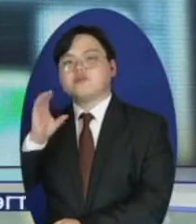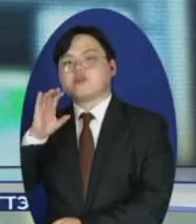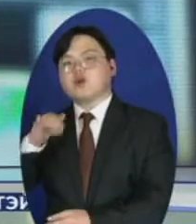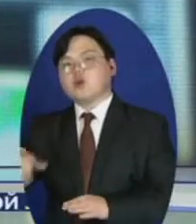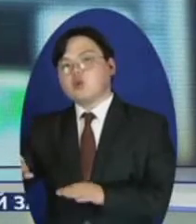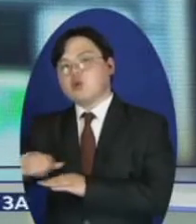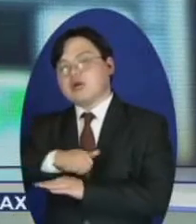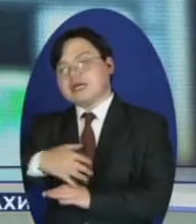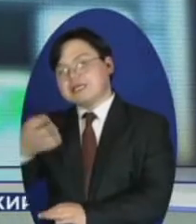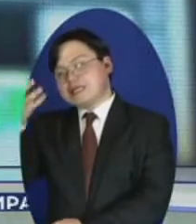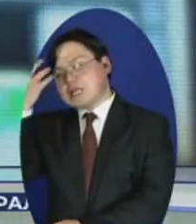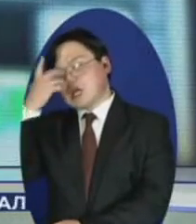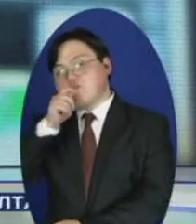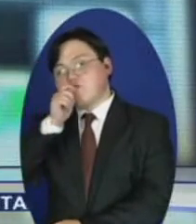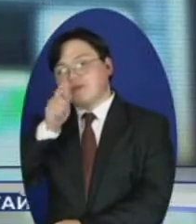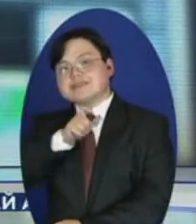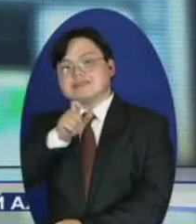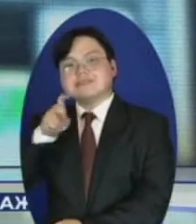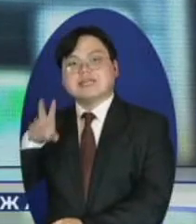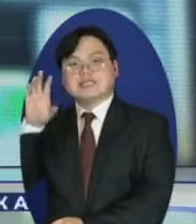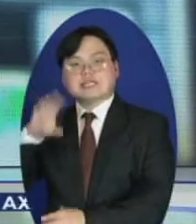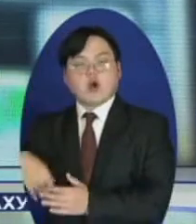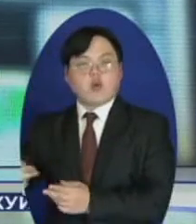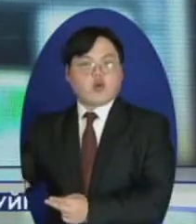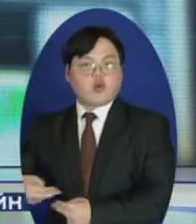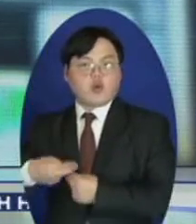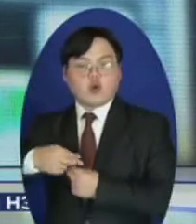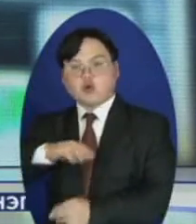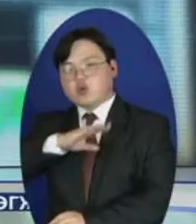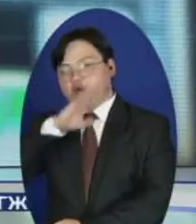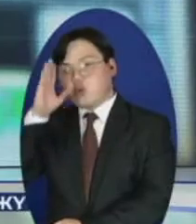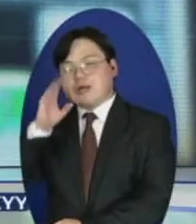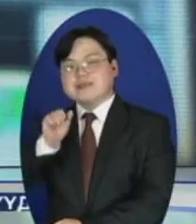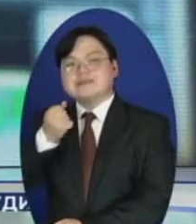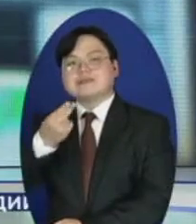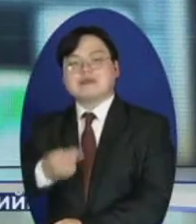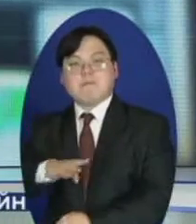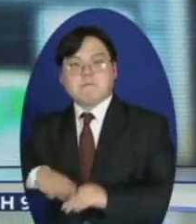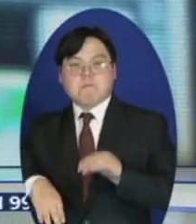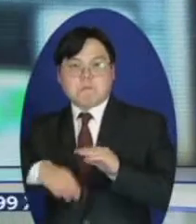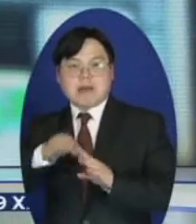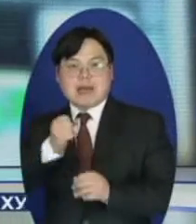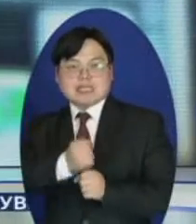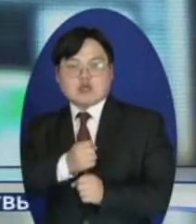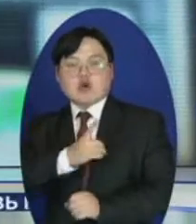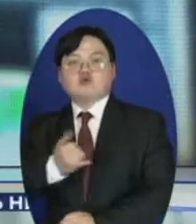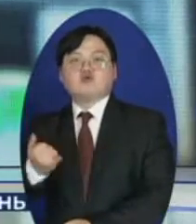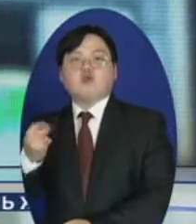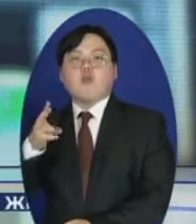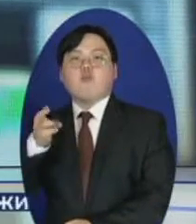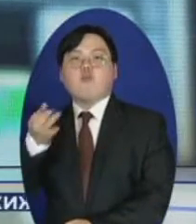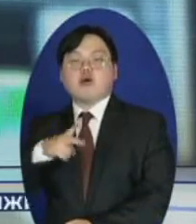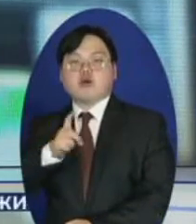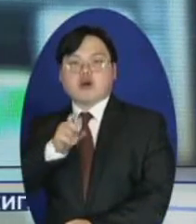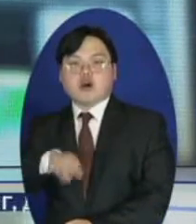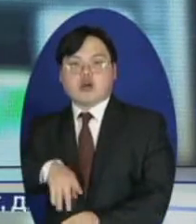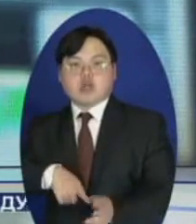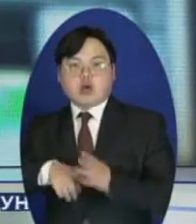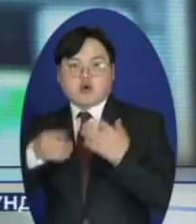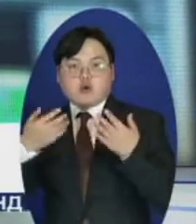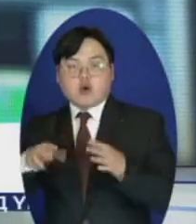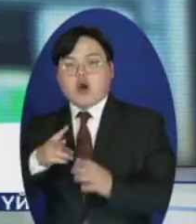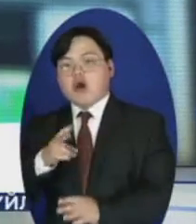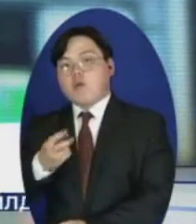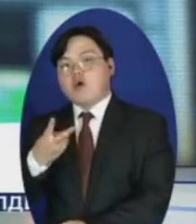Бүгд Наранд бус Солонгос улсын засгийн газрын хөнгөлөлтөө зээлийн санхүүжилтээр дулааны станцын барилгын ажил 100 мод хотод эхэлсэн байна. 2024 оны дулааны